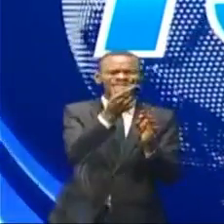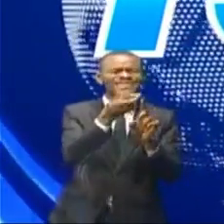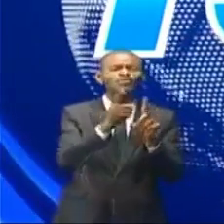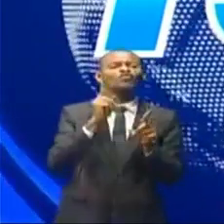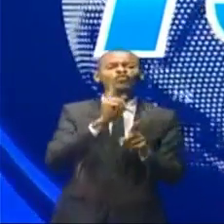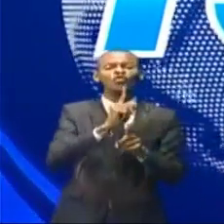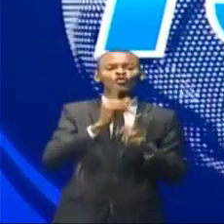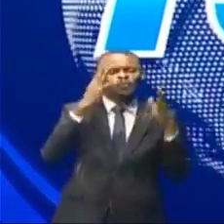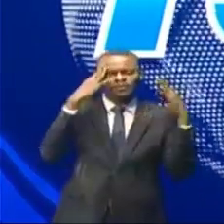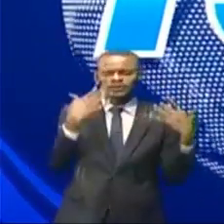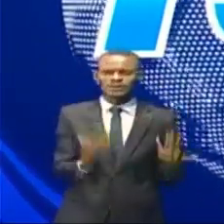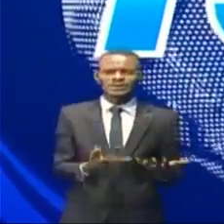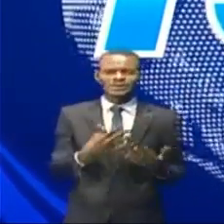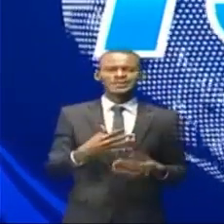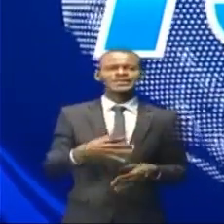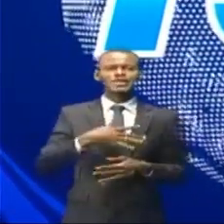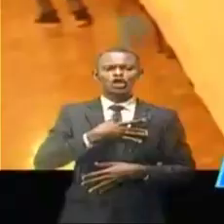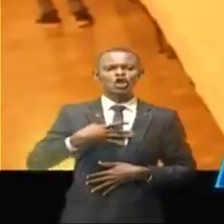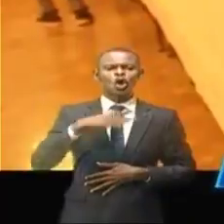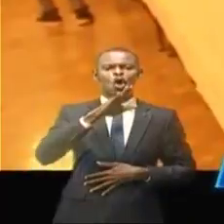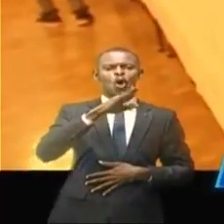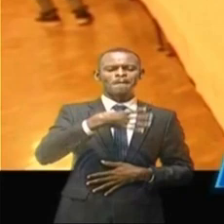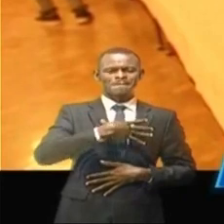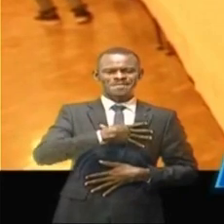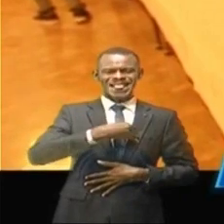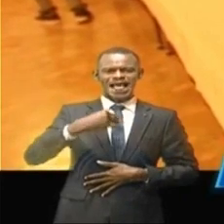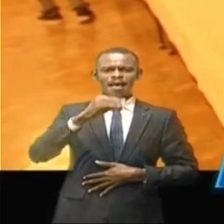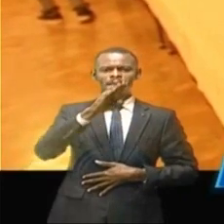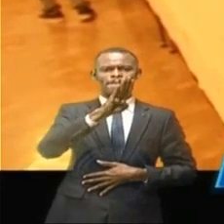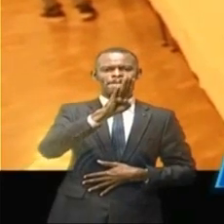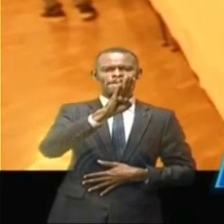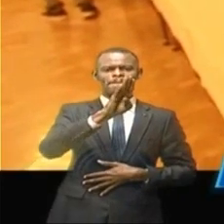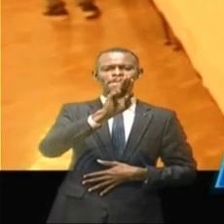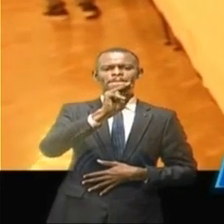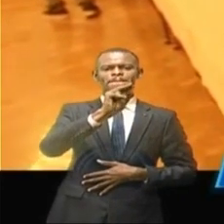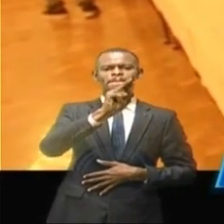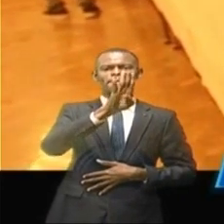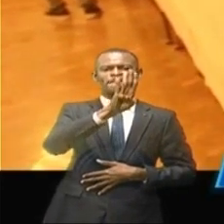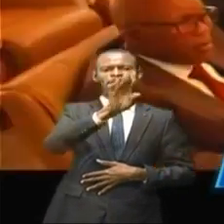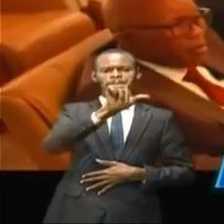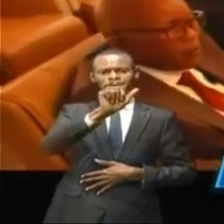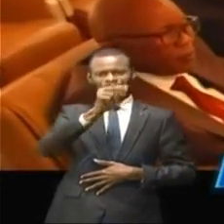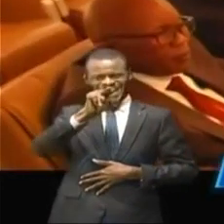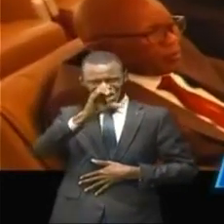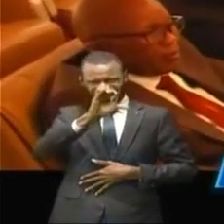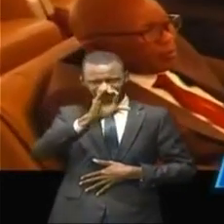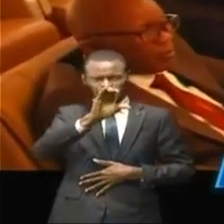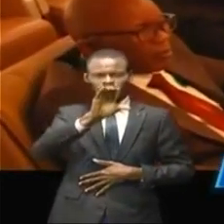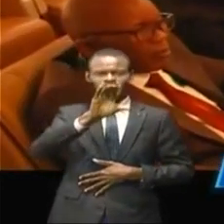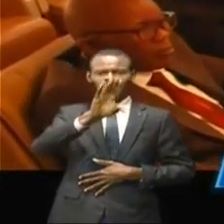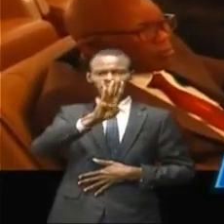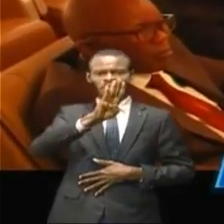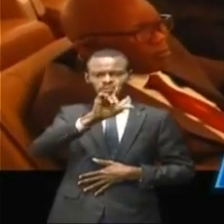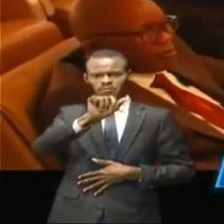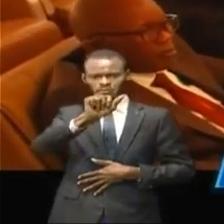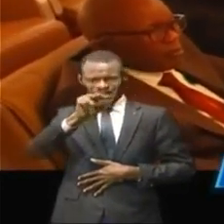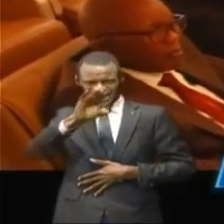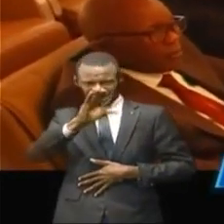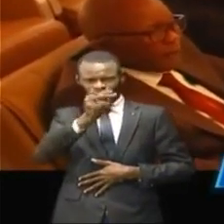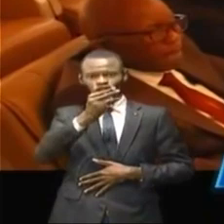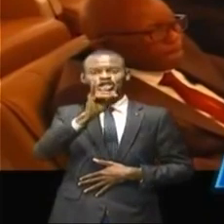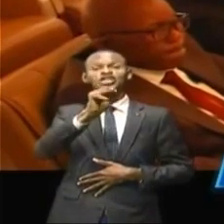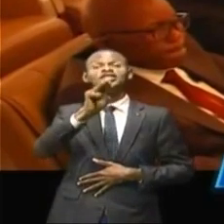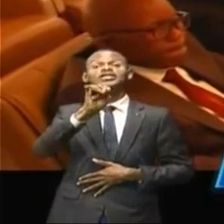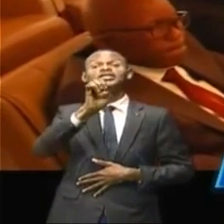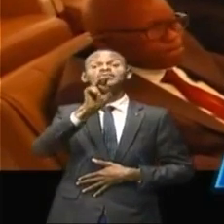le blanchiment de capitaux. Kolwezi abrite un atelier provincial de lutte contre le blanchiment des capitaux et financement